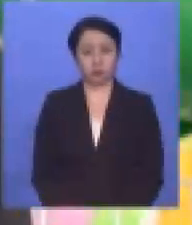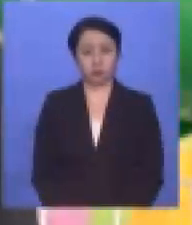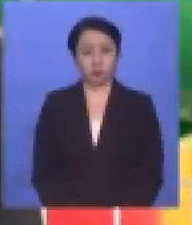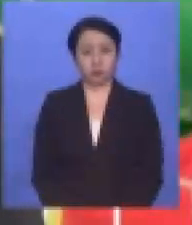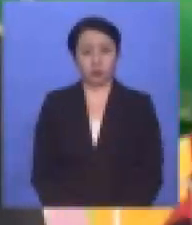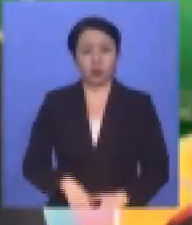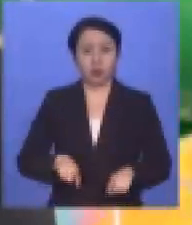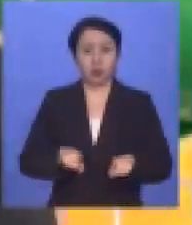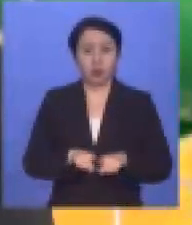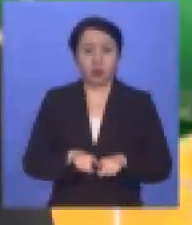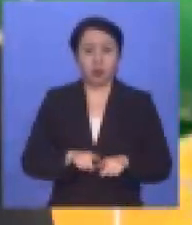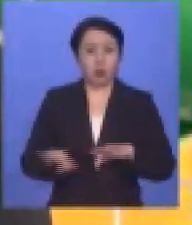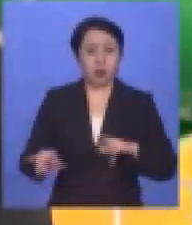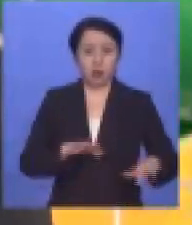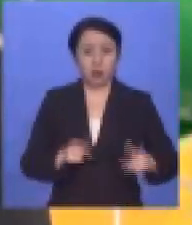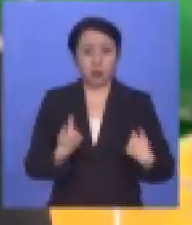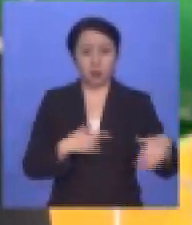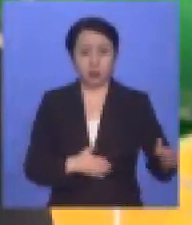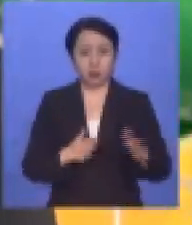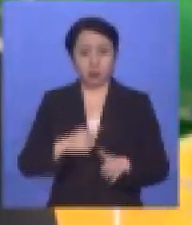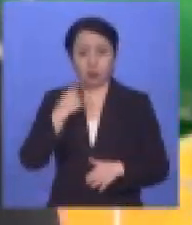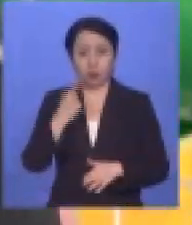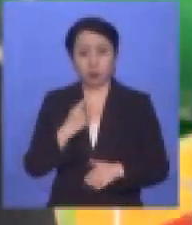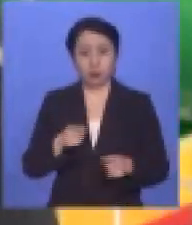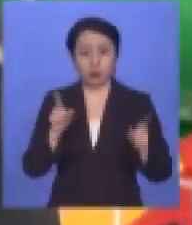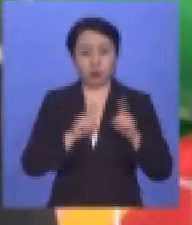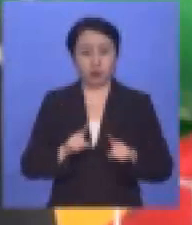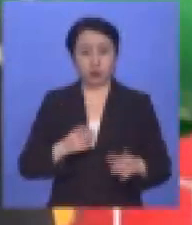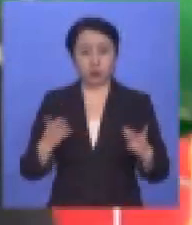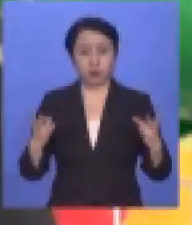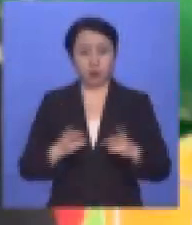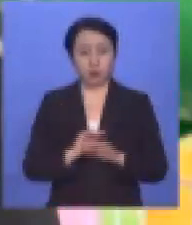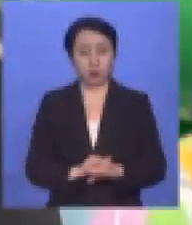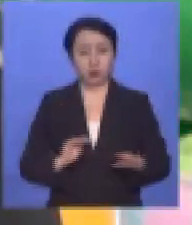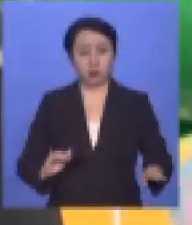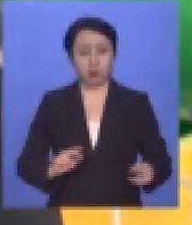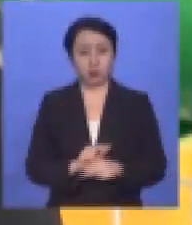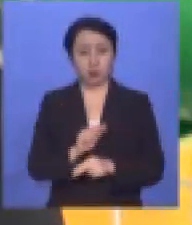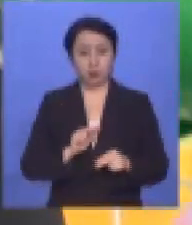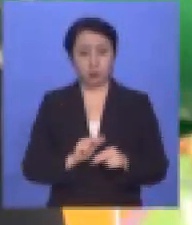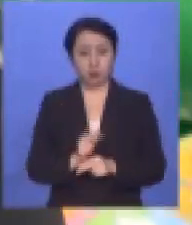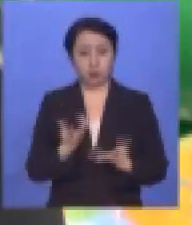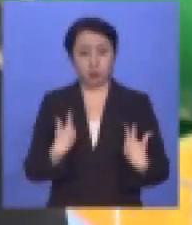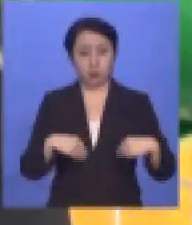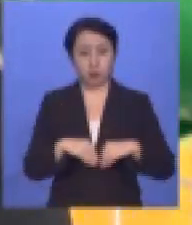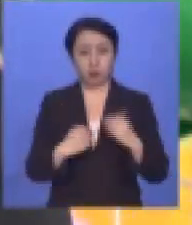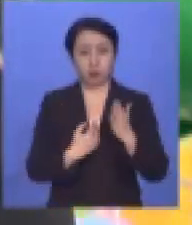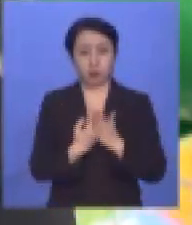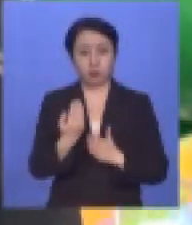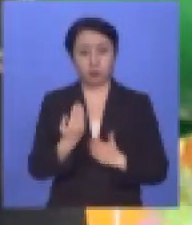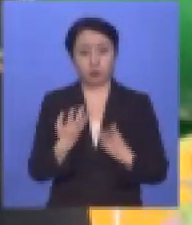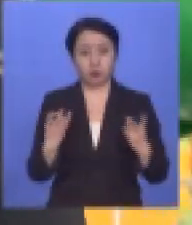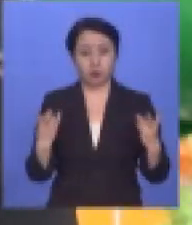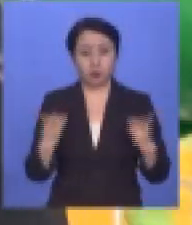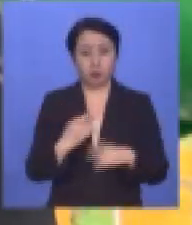акции. Осындай қайырымдылық акциясын ұйымдастыруымыздың себебі ерекше қажеттіліктер бар балаларды тәрбиелеп отырған отбасыларға көтеріңкі көңіл-күй